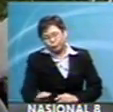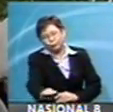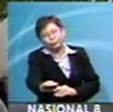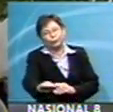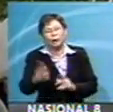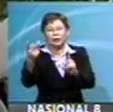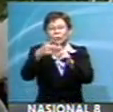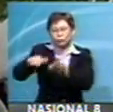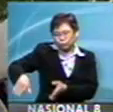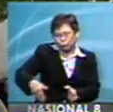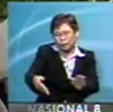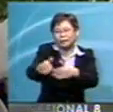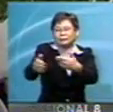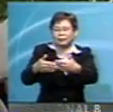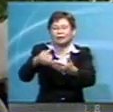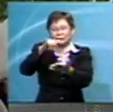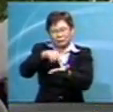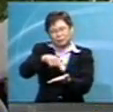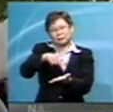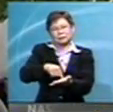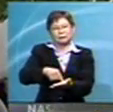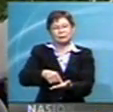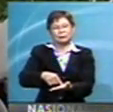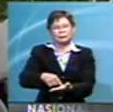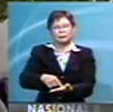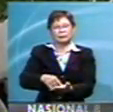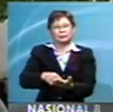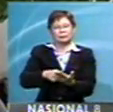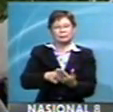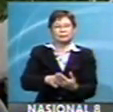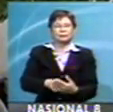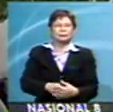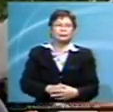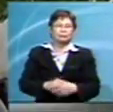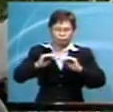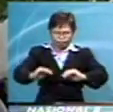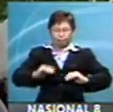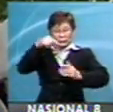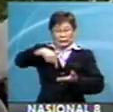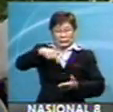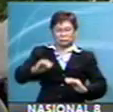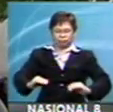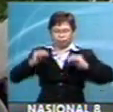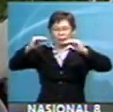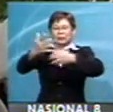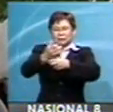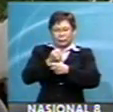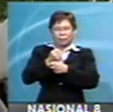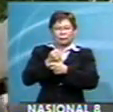terdekat. So ini, this is another step yang mungkin dapat